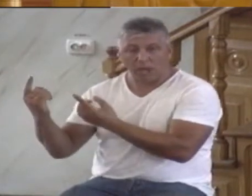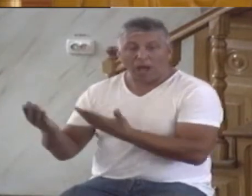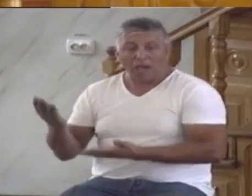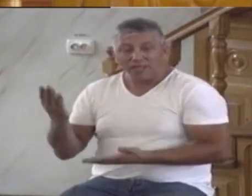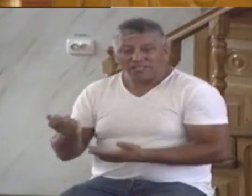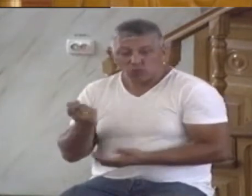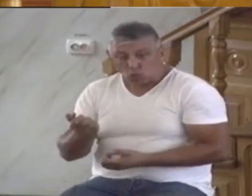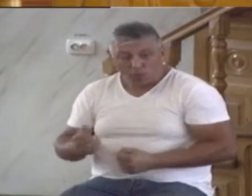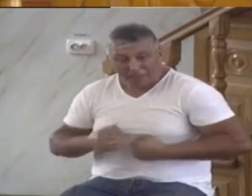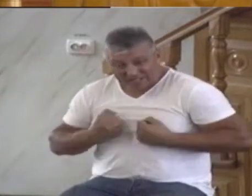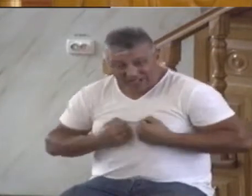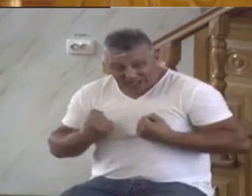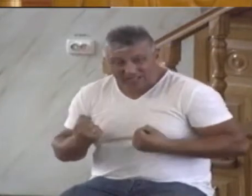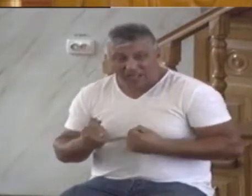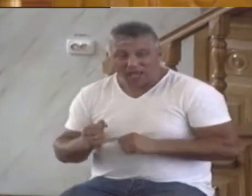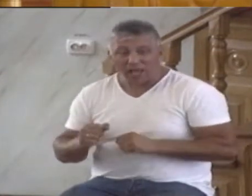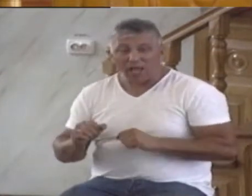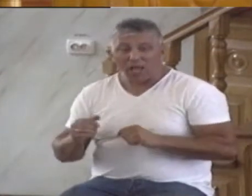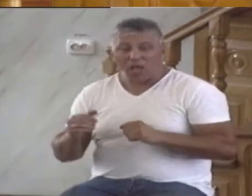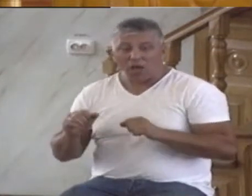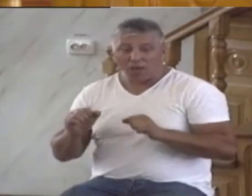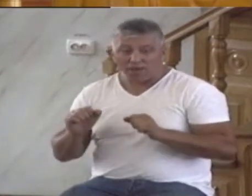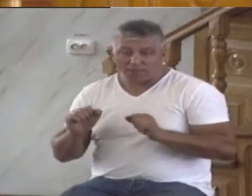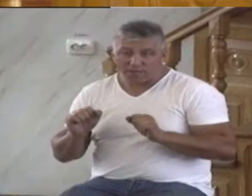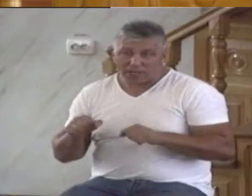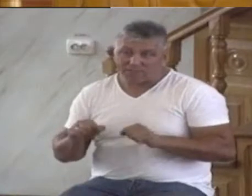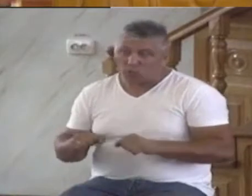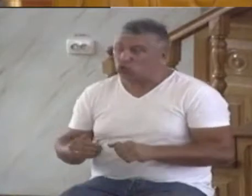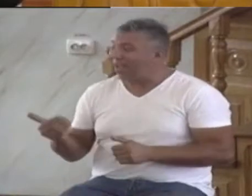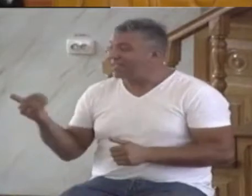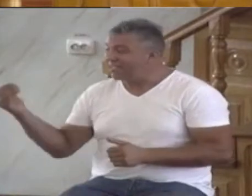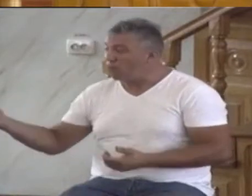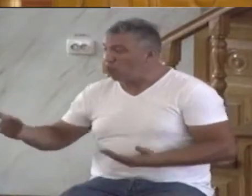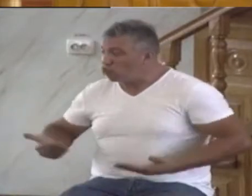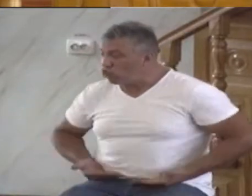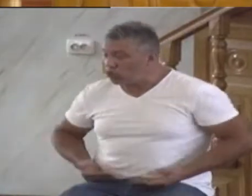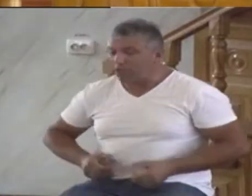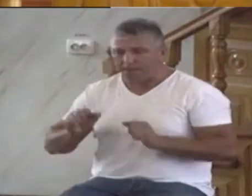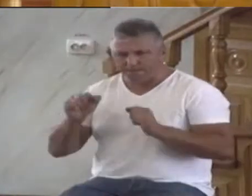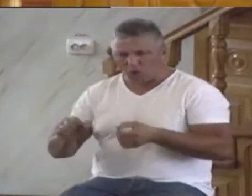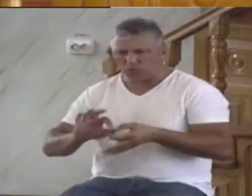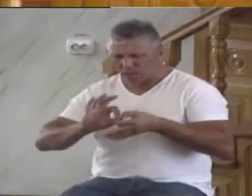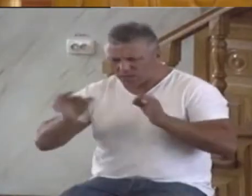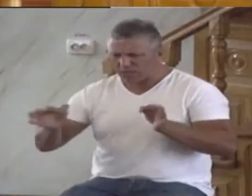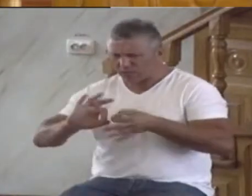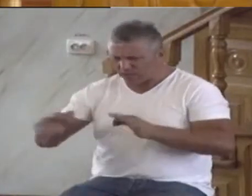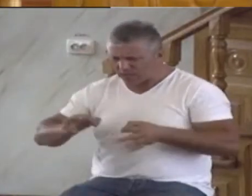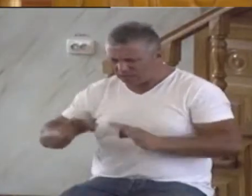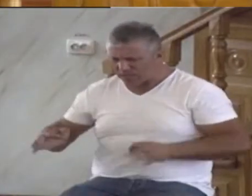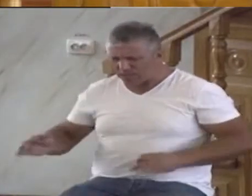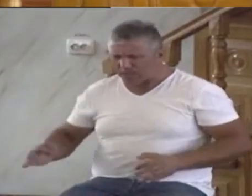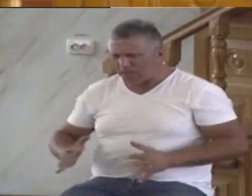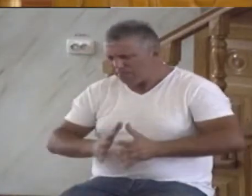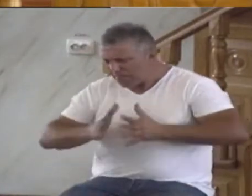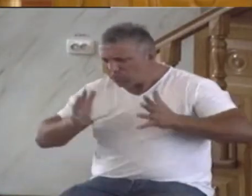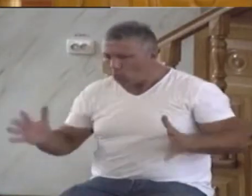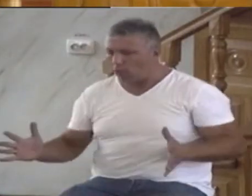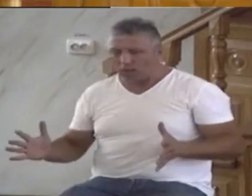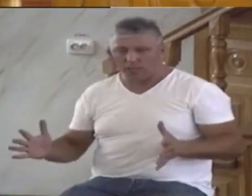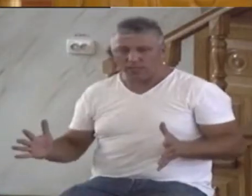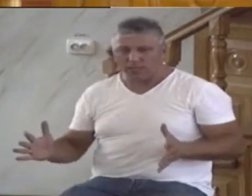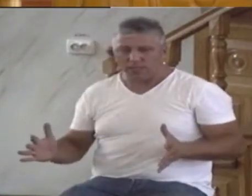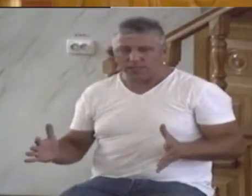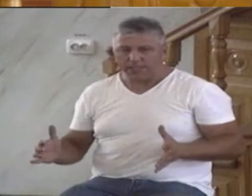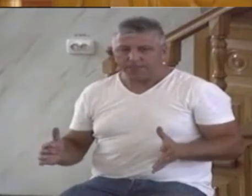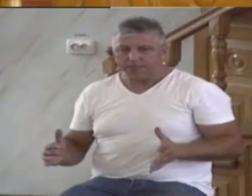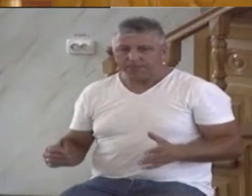постараться, то можно было его жизнь описать в более ярких красках. И даже я, скромный редактор